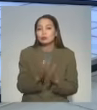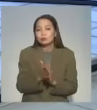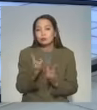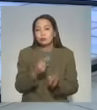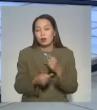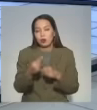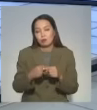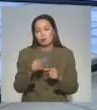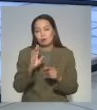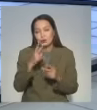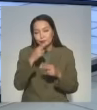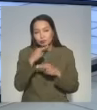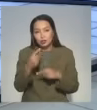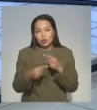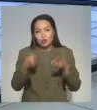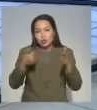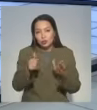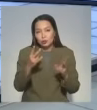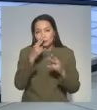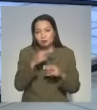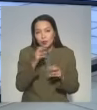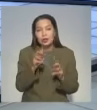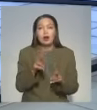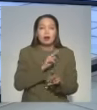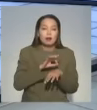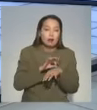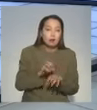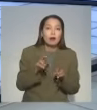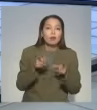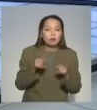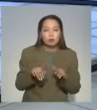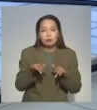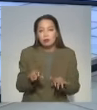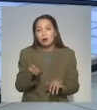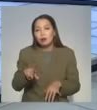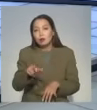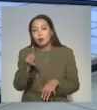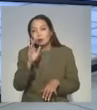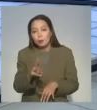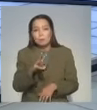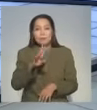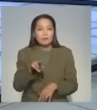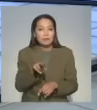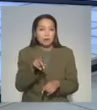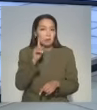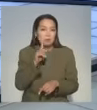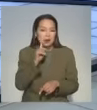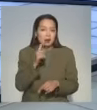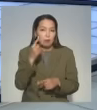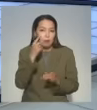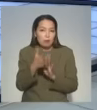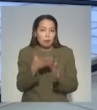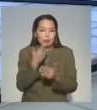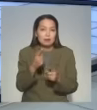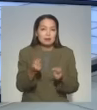надо посмотреть, как он будет работать на деле, а точнее на дорогах. Тем более, что даже в МВД пока нет понимания о контроле за водителями